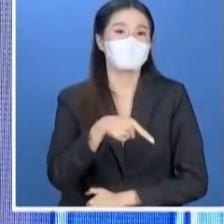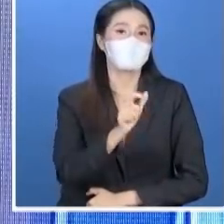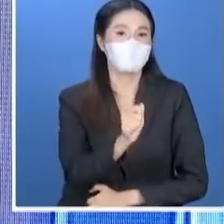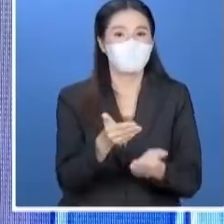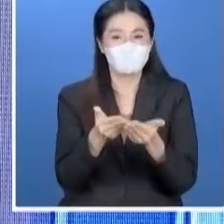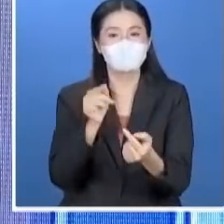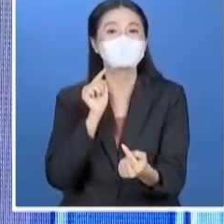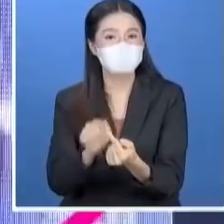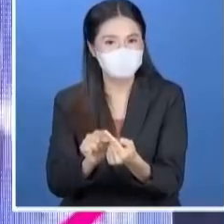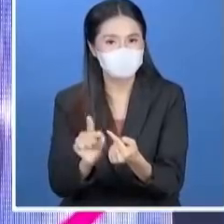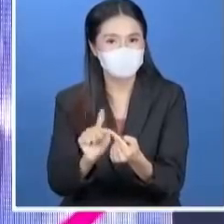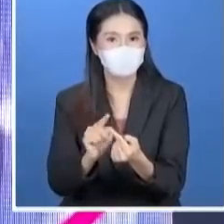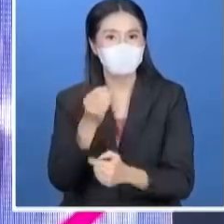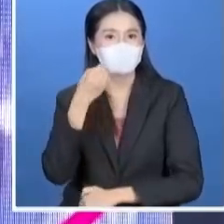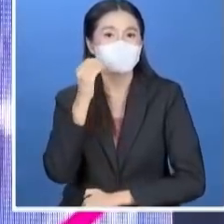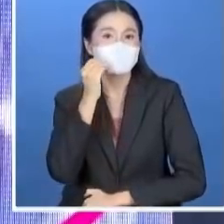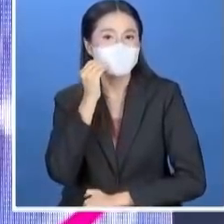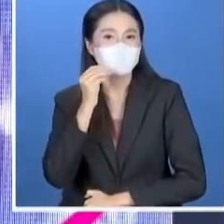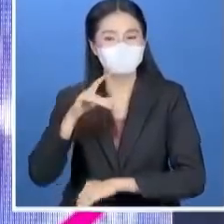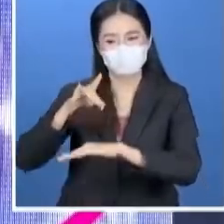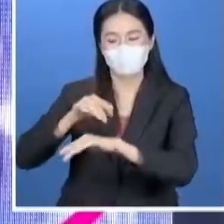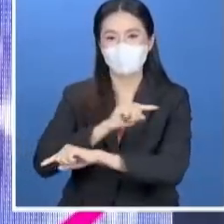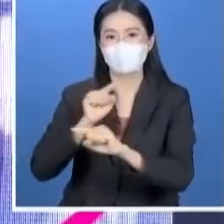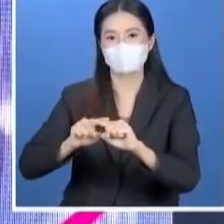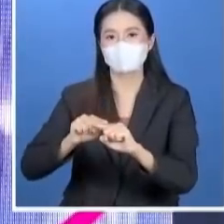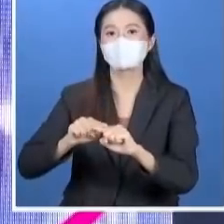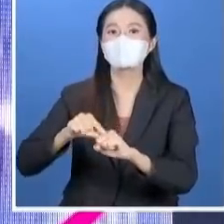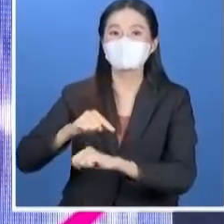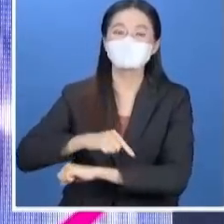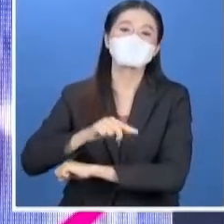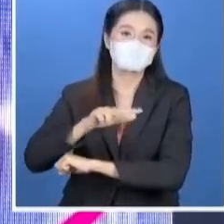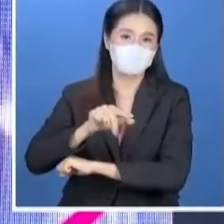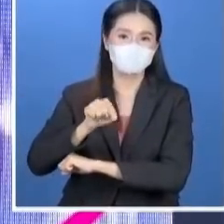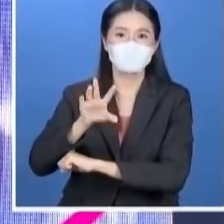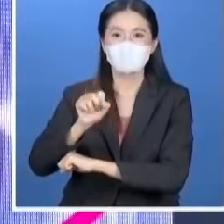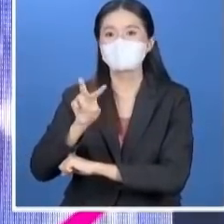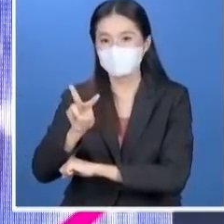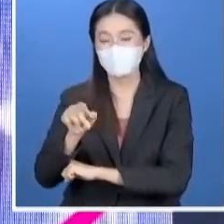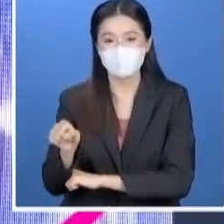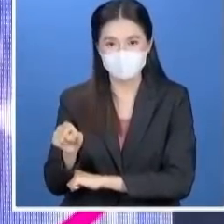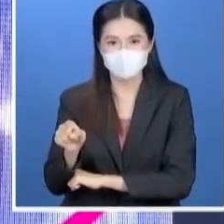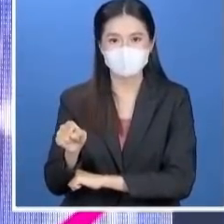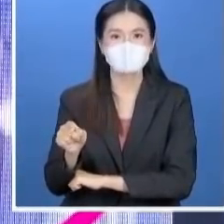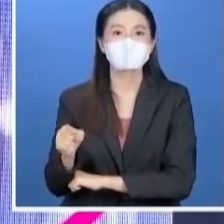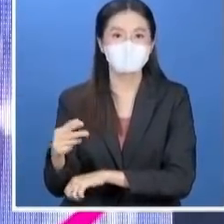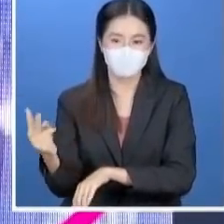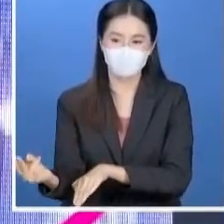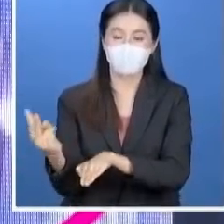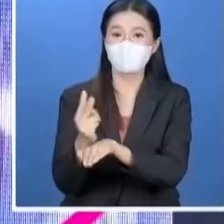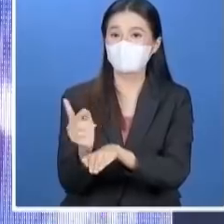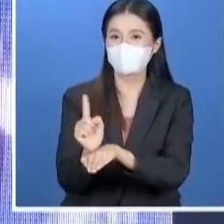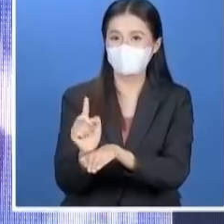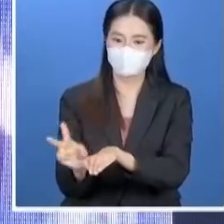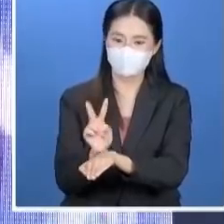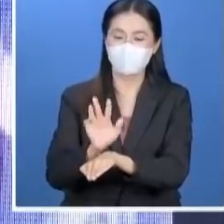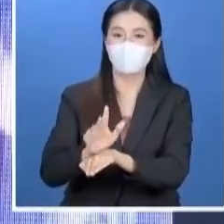าถึงที่อู่เรือกลับมาที่บ้านของคุณแตงโมเมื่อเวลา 15:52 นคุณแตงโมและกติกได้ออกจากบ้านโดยใ